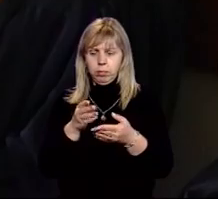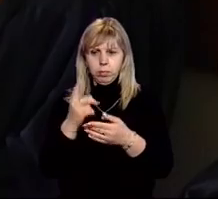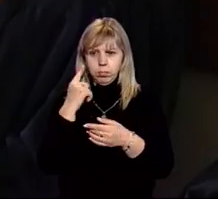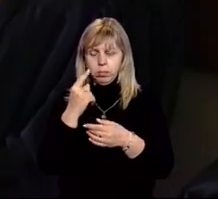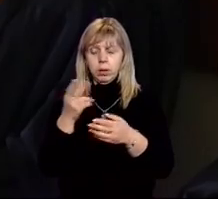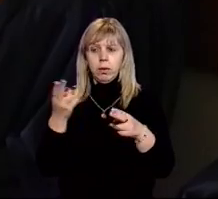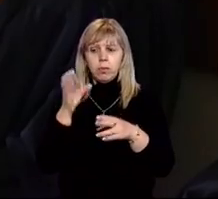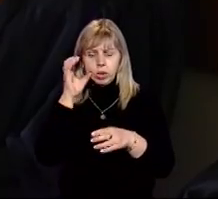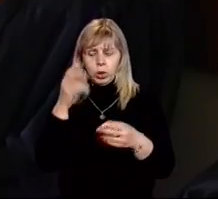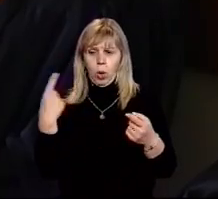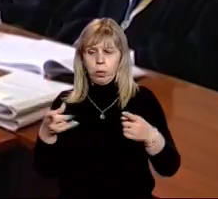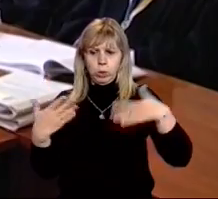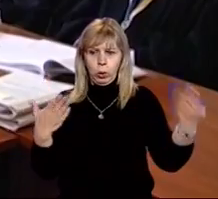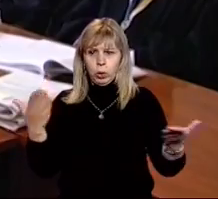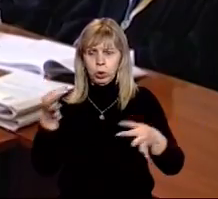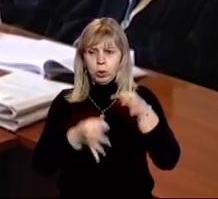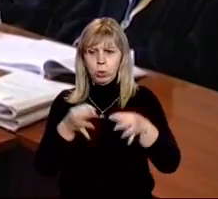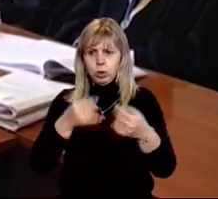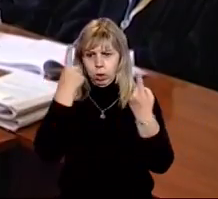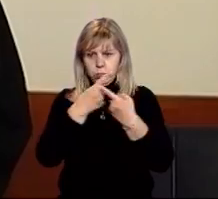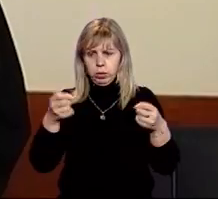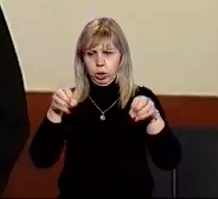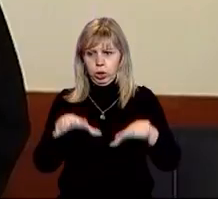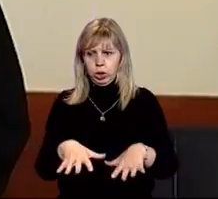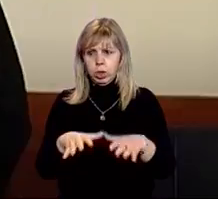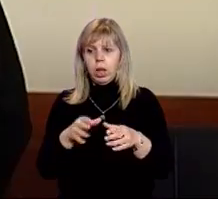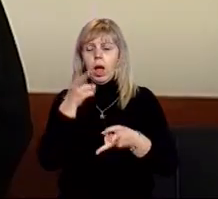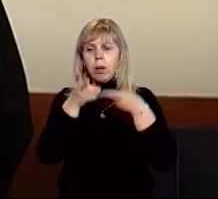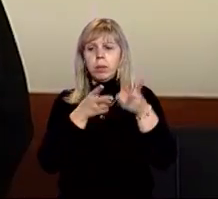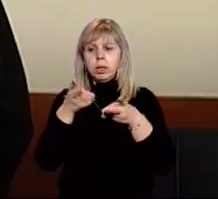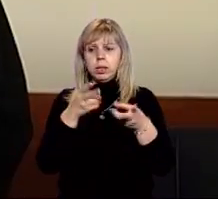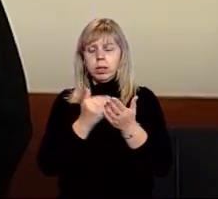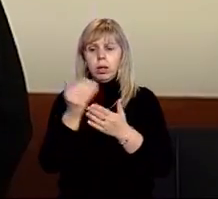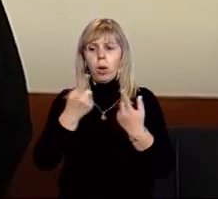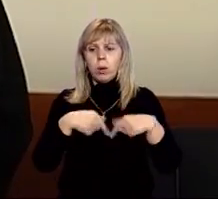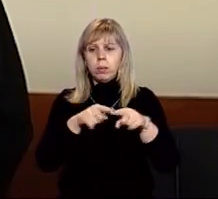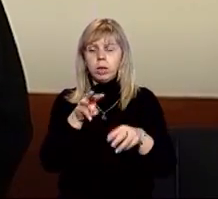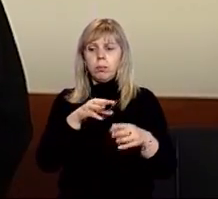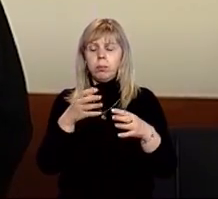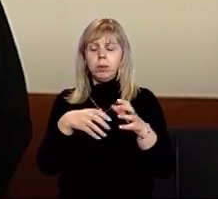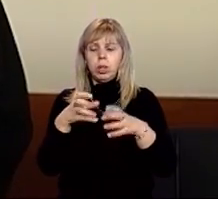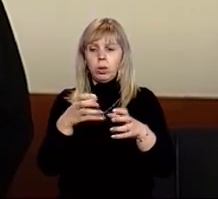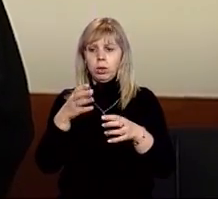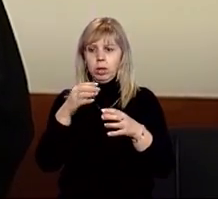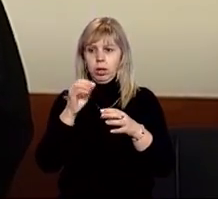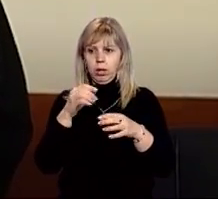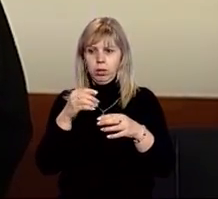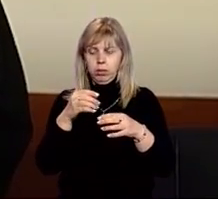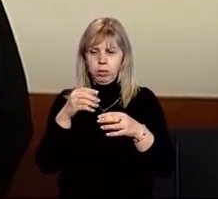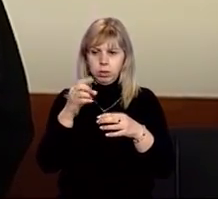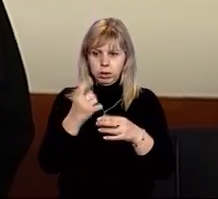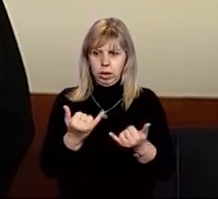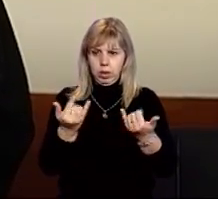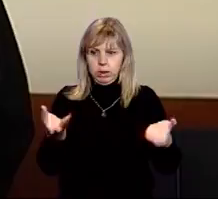суті. Вислухавши обидві сторони, суддя оголошує рішення. Апеляційну скаргу громадської організації «Міжнародний інститут людини і глобалістики